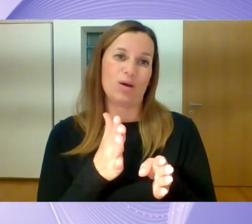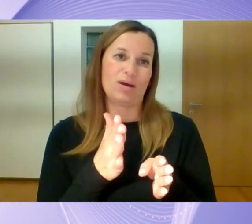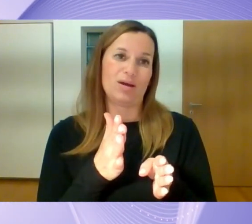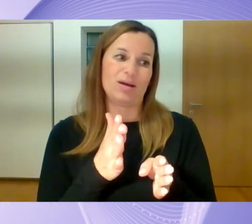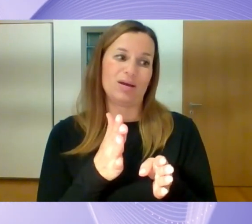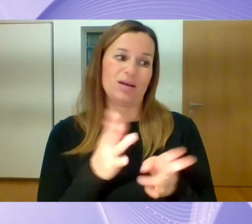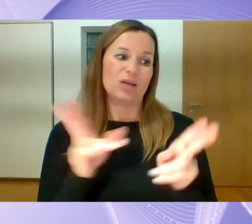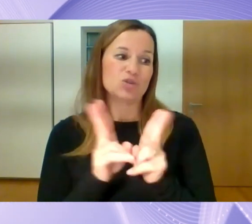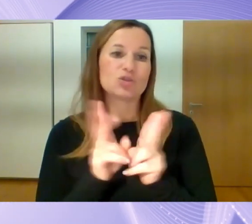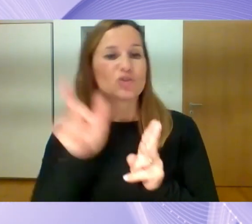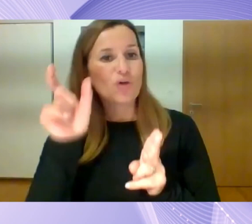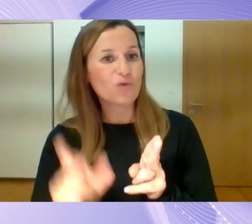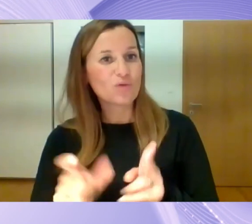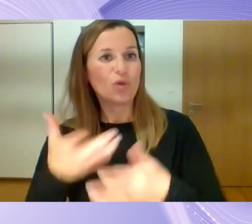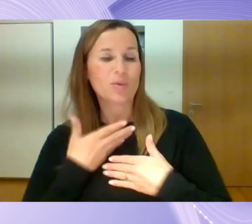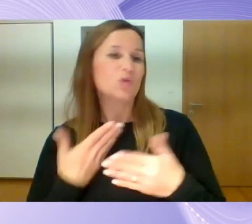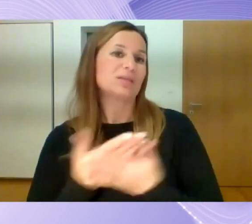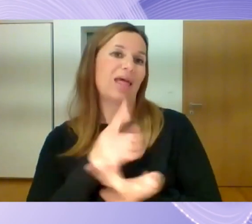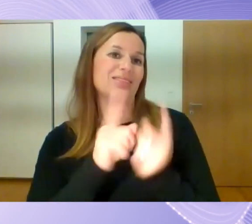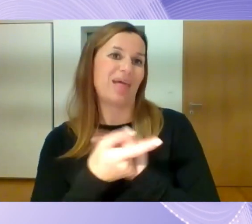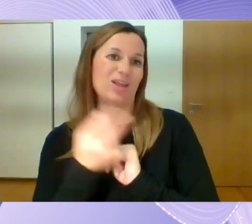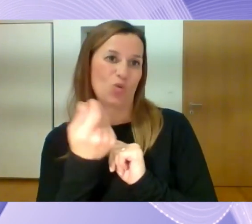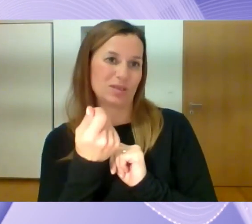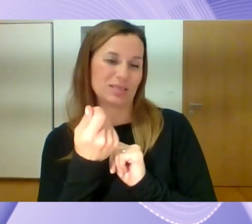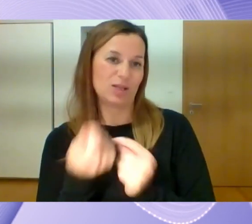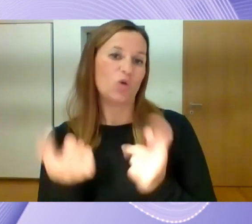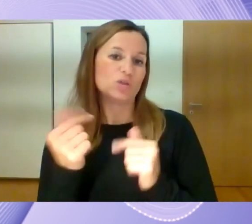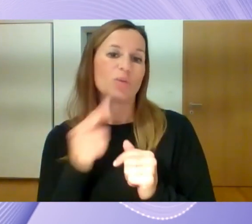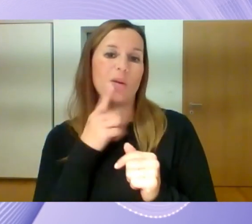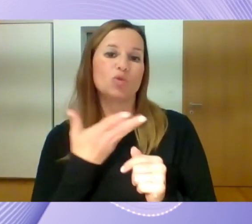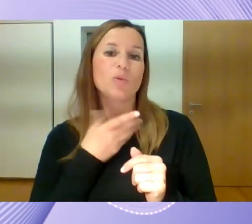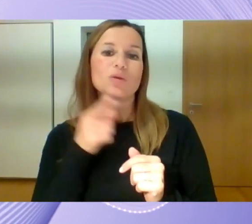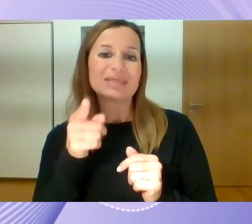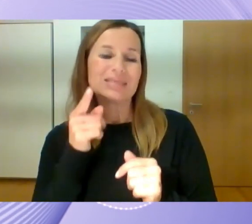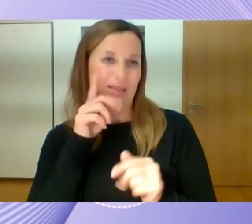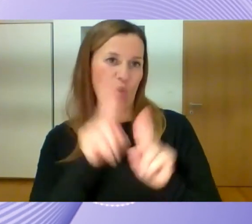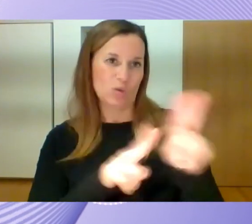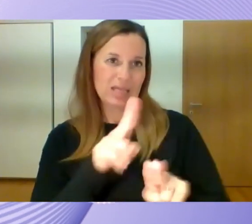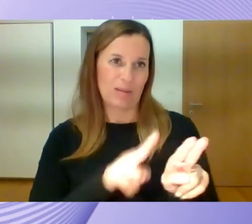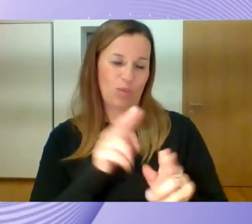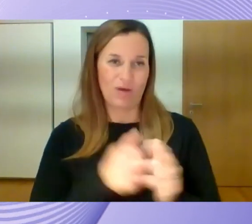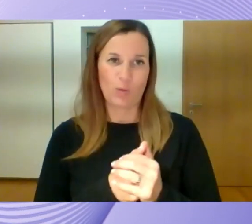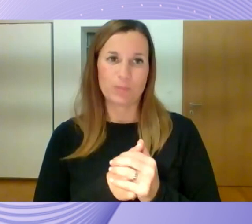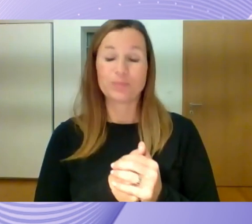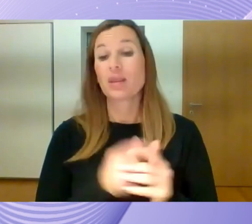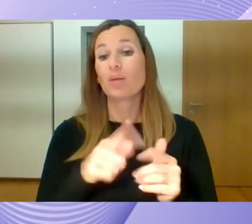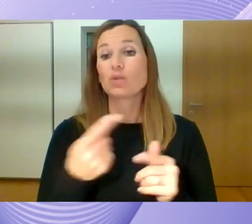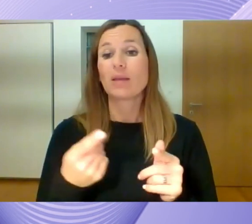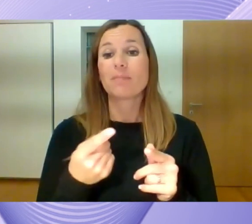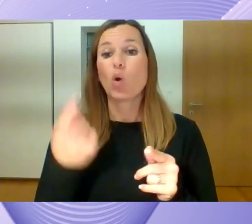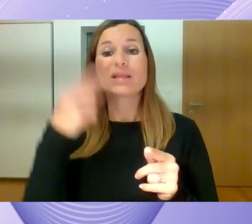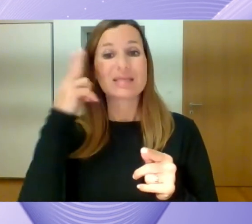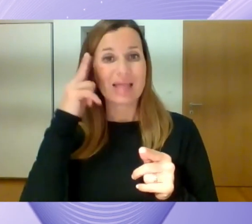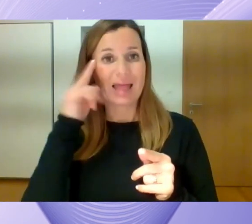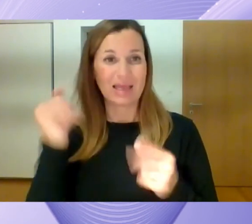bo svojc dobil za to za nadomestilo oziroma tisti, ki bo oskrboval. Potem od znanja, ki je pomembno,